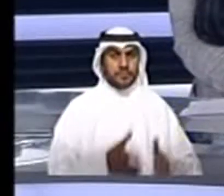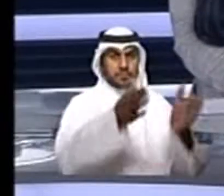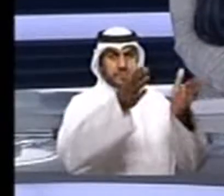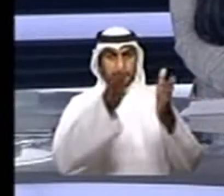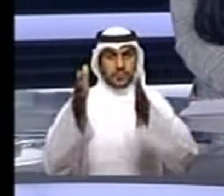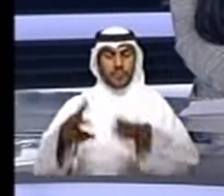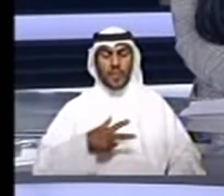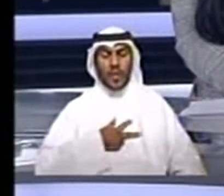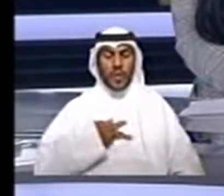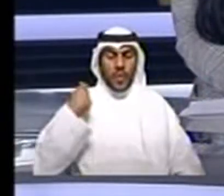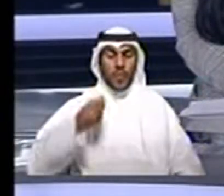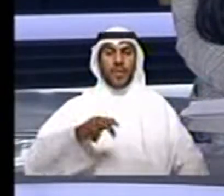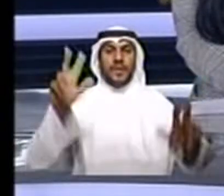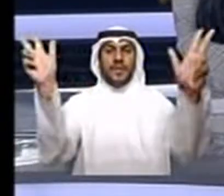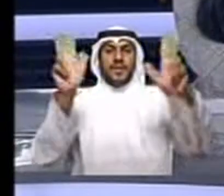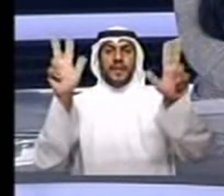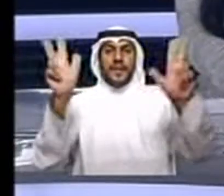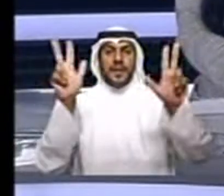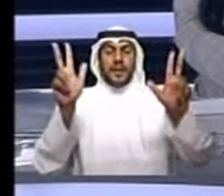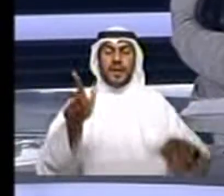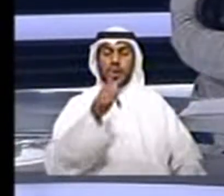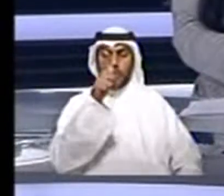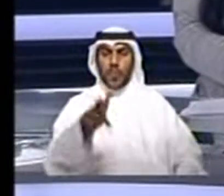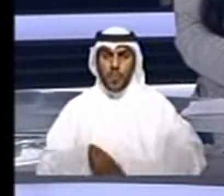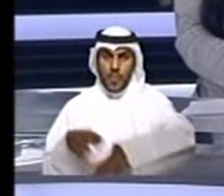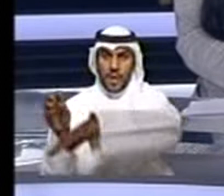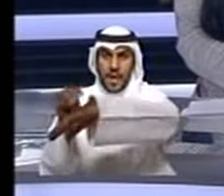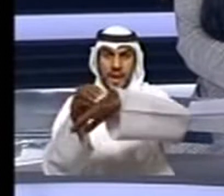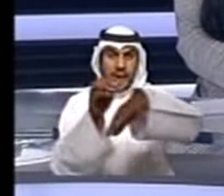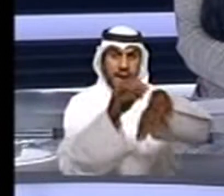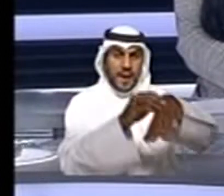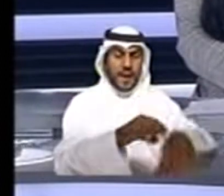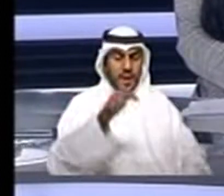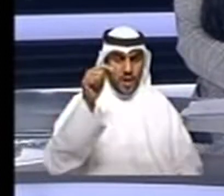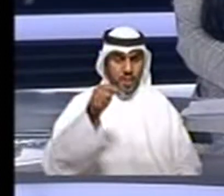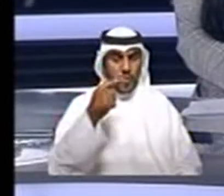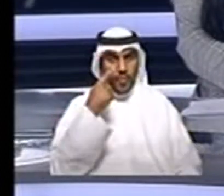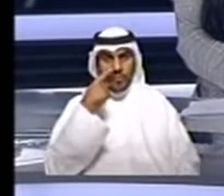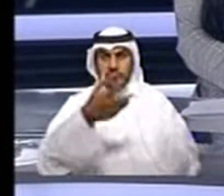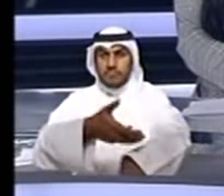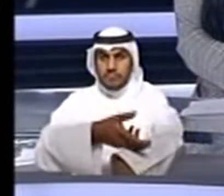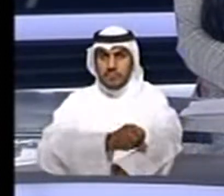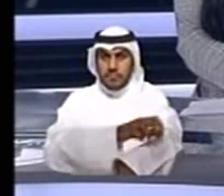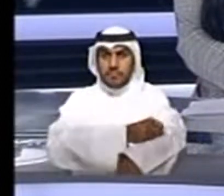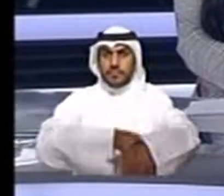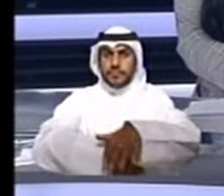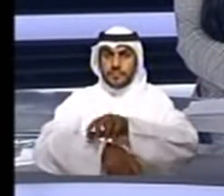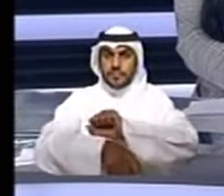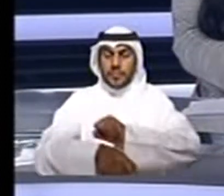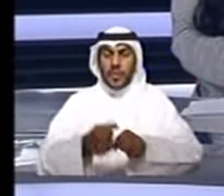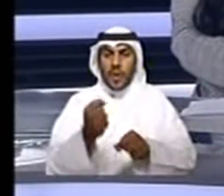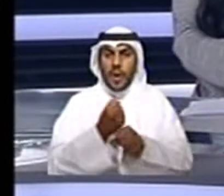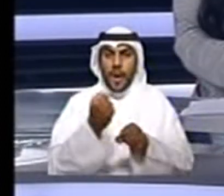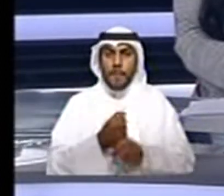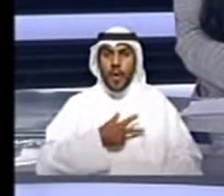أشاد وزير الإعلام ووزير الدولة لشؤون الشباب محمد ناصر الجبري اليوم بجهود منتسبي وزارة الإعلام من خلال